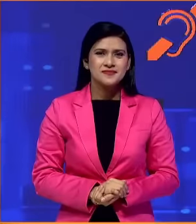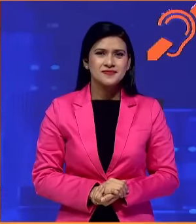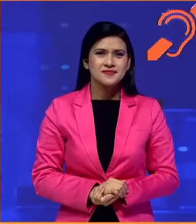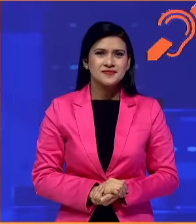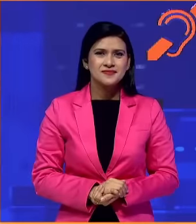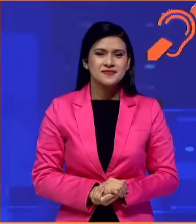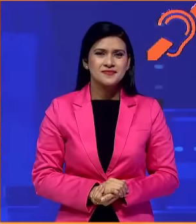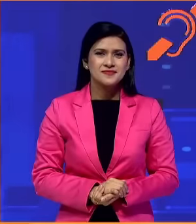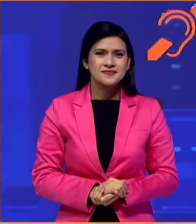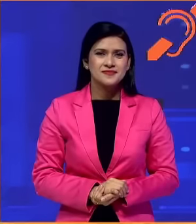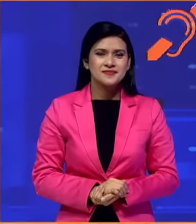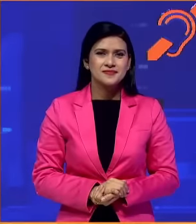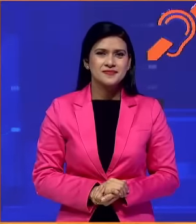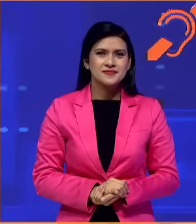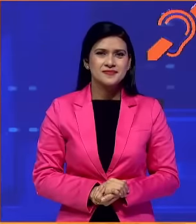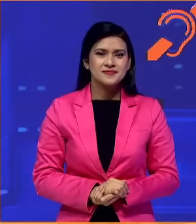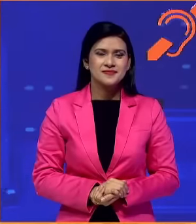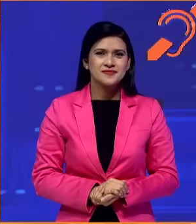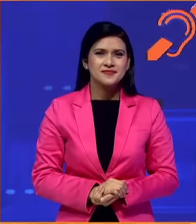ऐसा